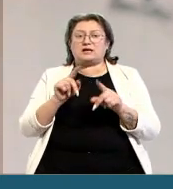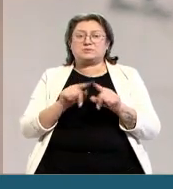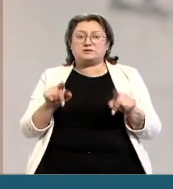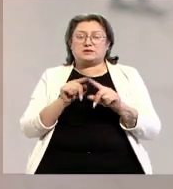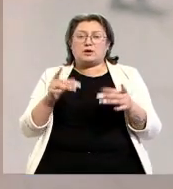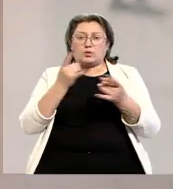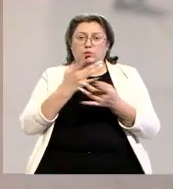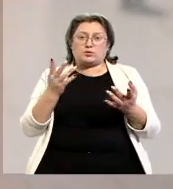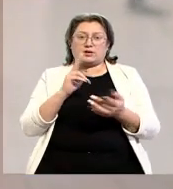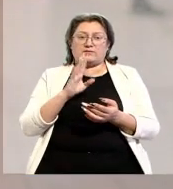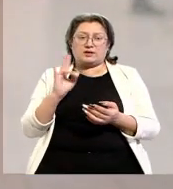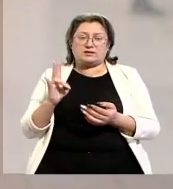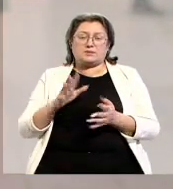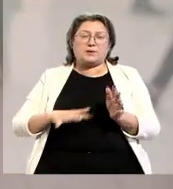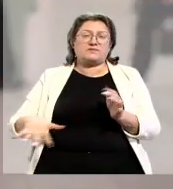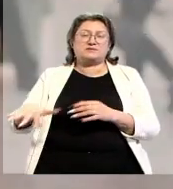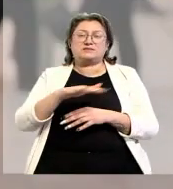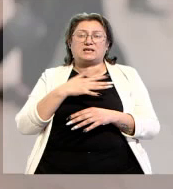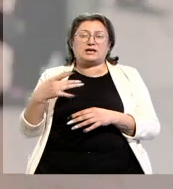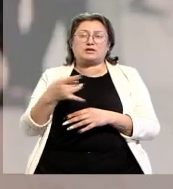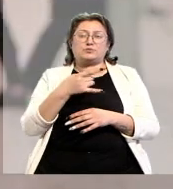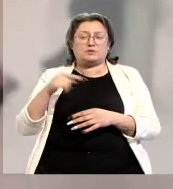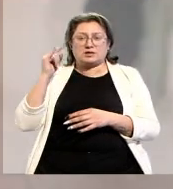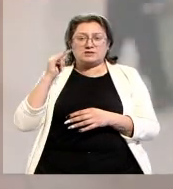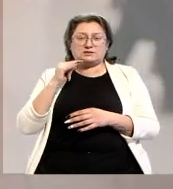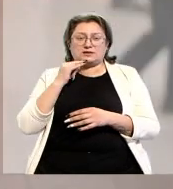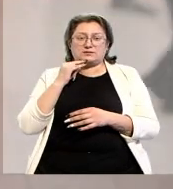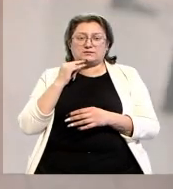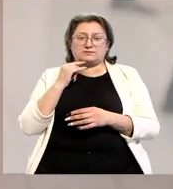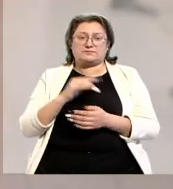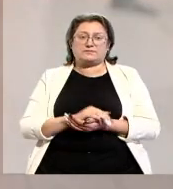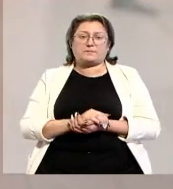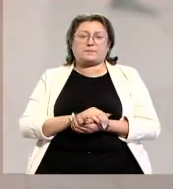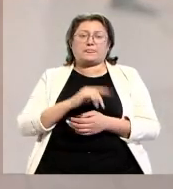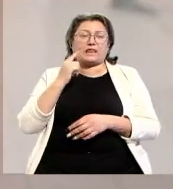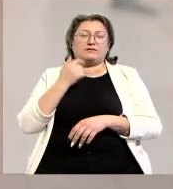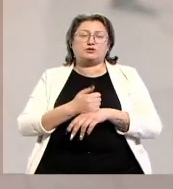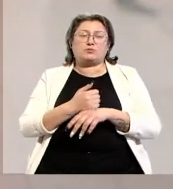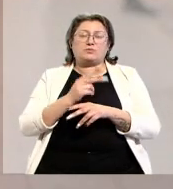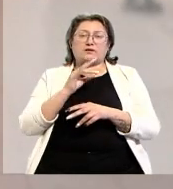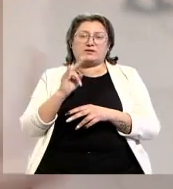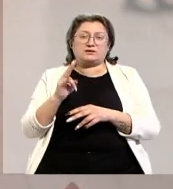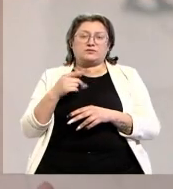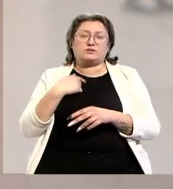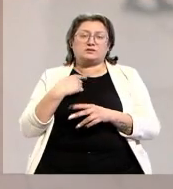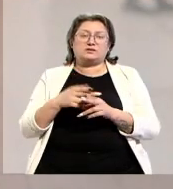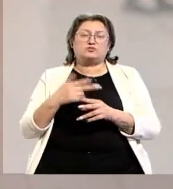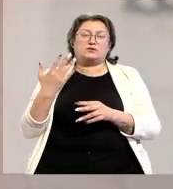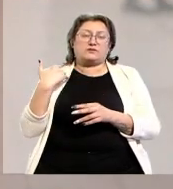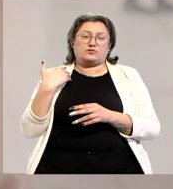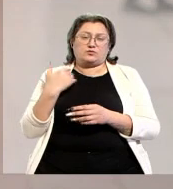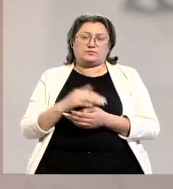Республикасында КВН мәдениетінің таралуы. Яғни, негізінен КВН мәдениеті ол бізде бұрынан